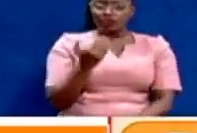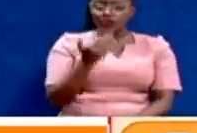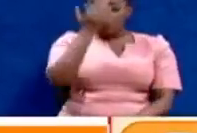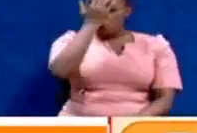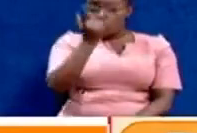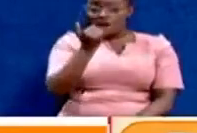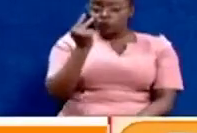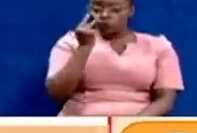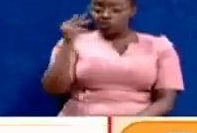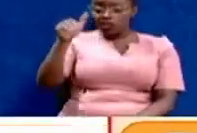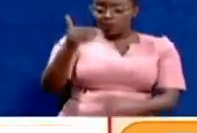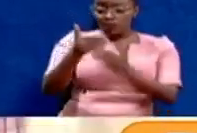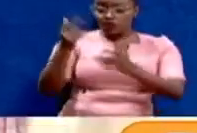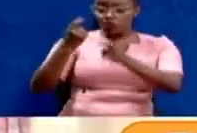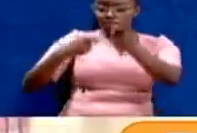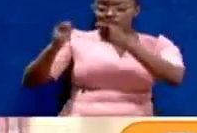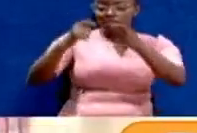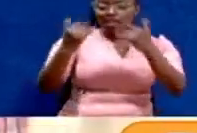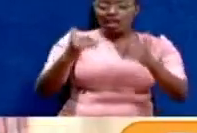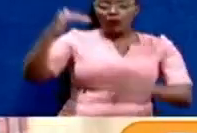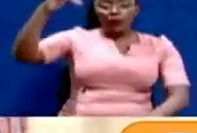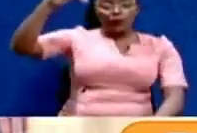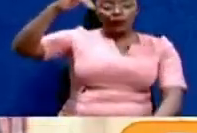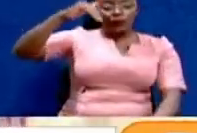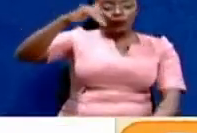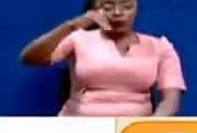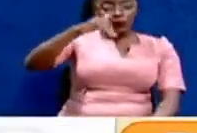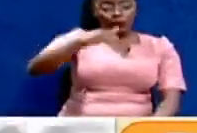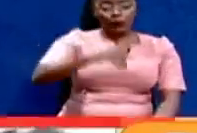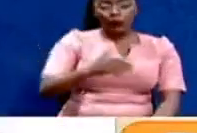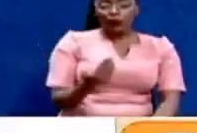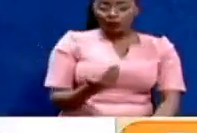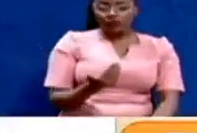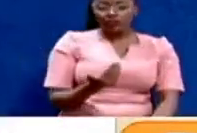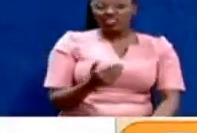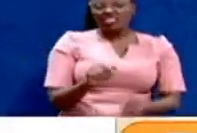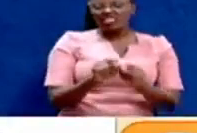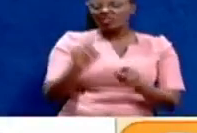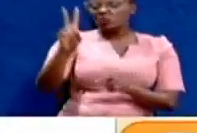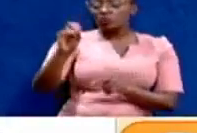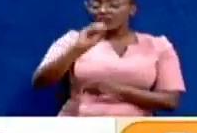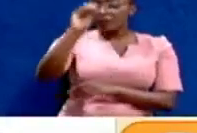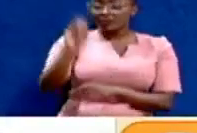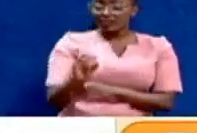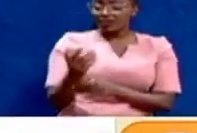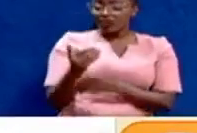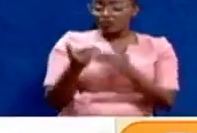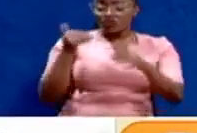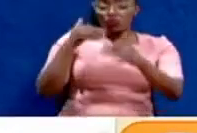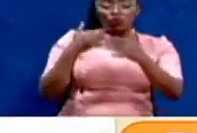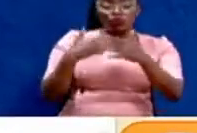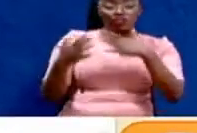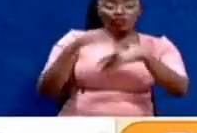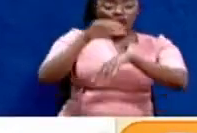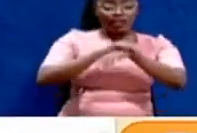Maana ukiangalia sile sehemu mtu alikuwa anafanya, size imekwenda chini kabisa. Yaani kama imekuwa kama 20% kulingana vitu tulikuwa tunapata.